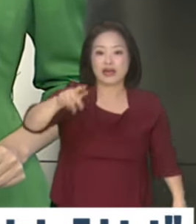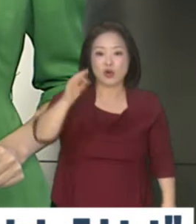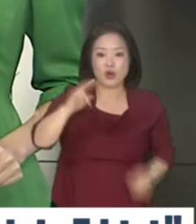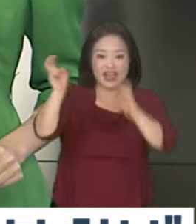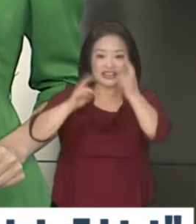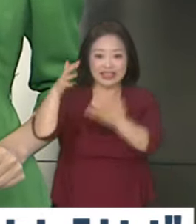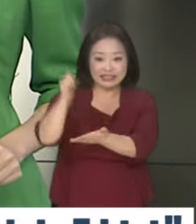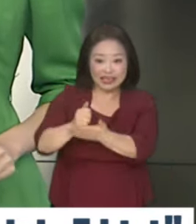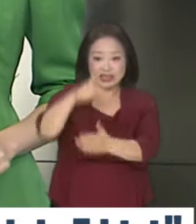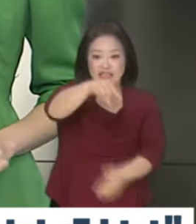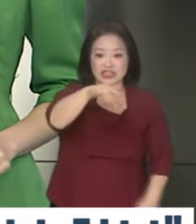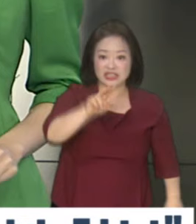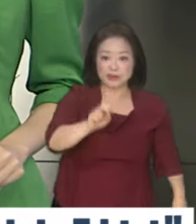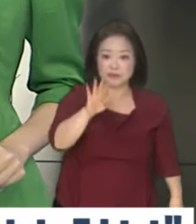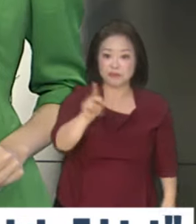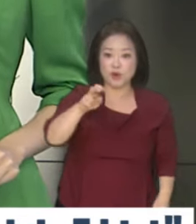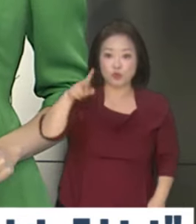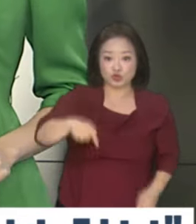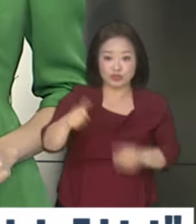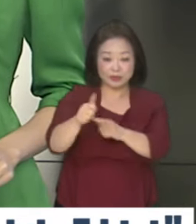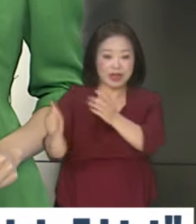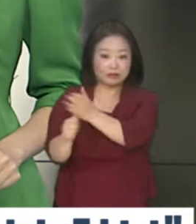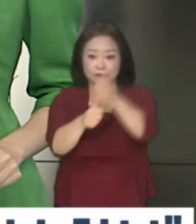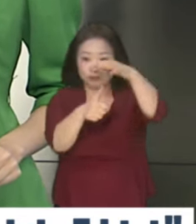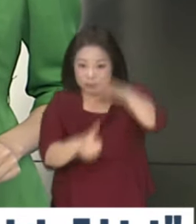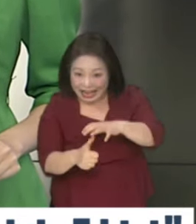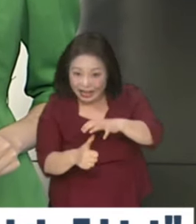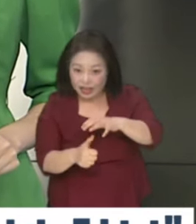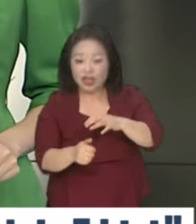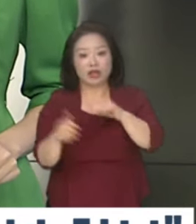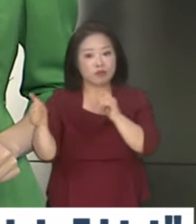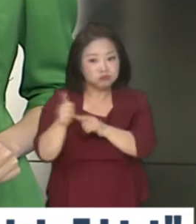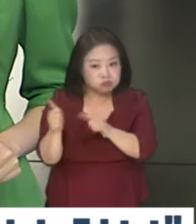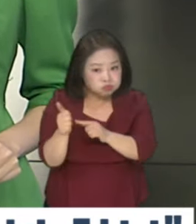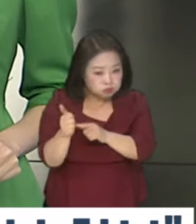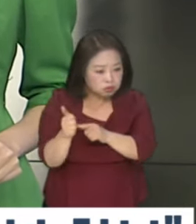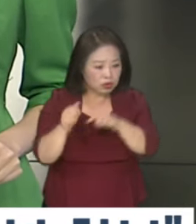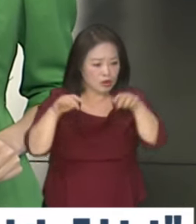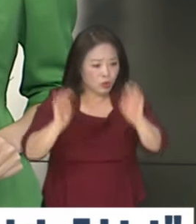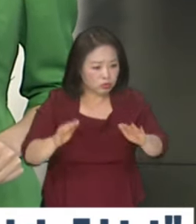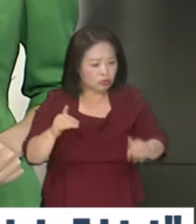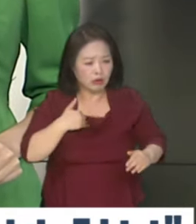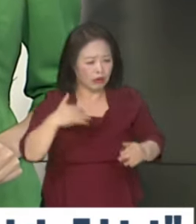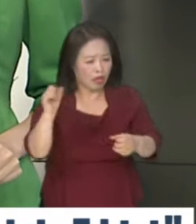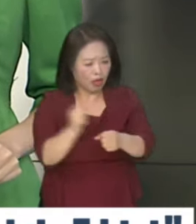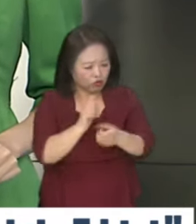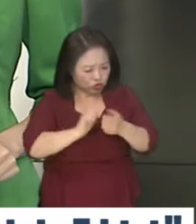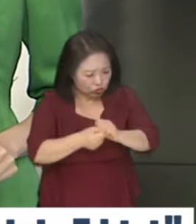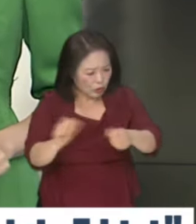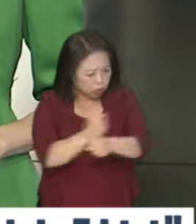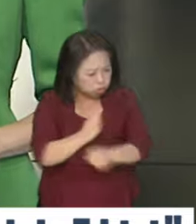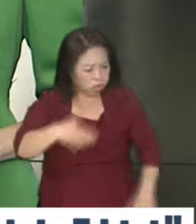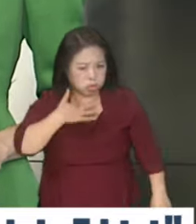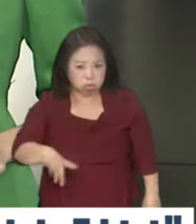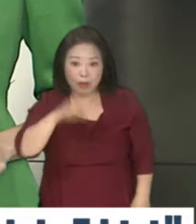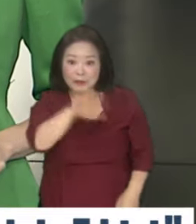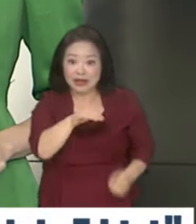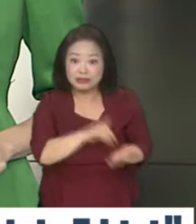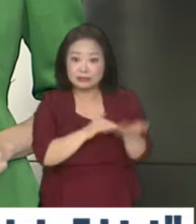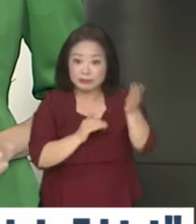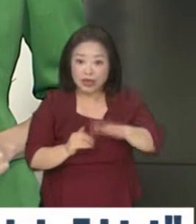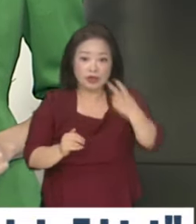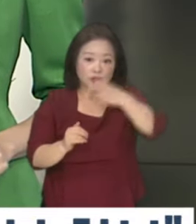김 위원장은 혐의를 부인하고 있지만 검찰은 증거를 충분히 확보했다며 혐의 입증을 자신하고 있습니다. 나경렬